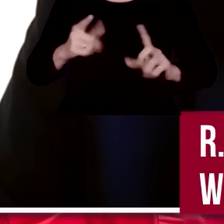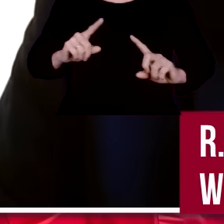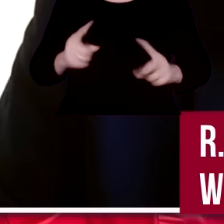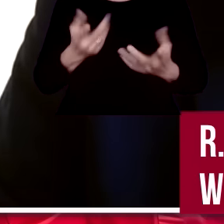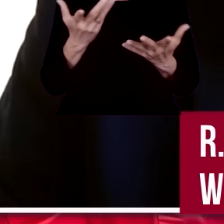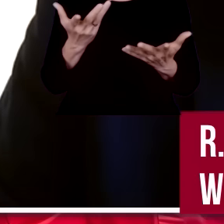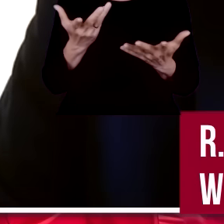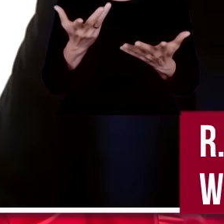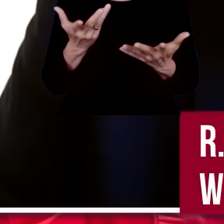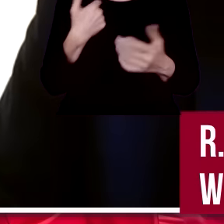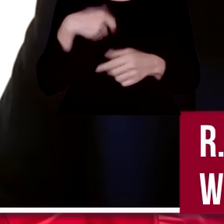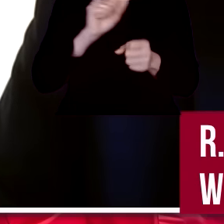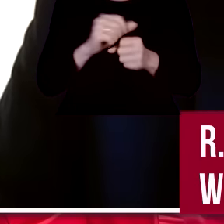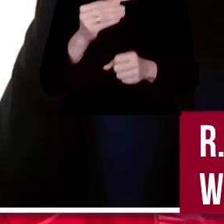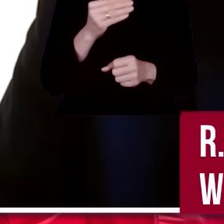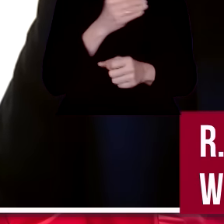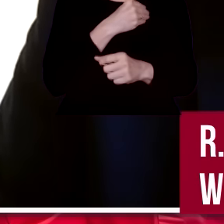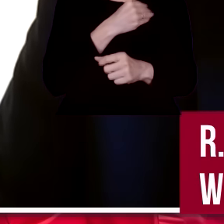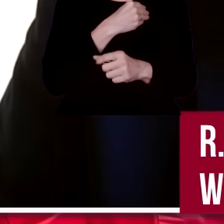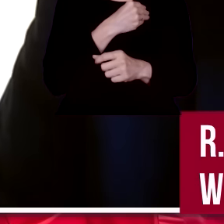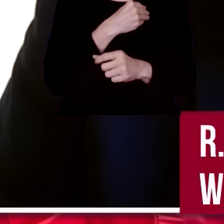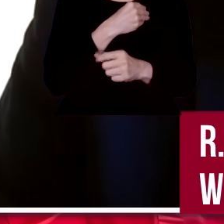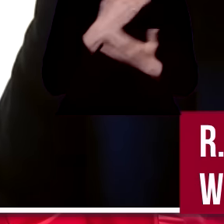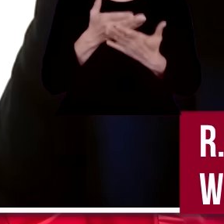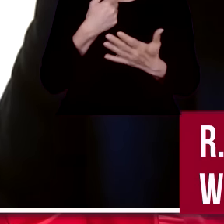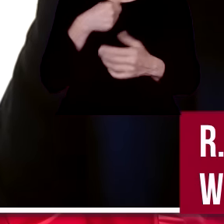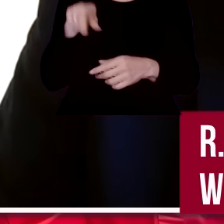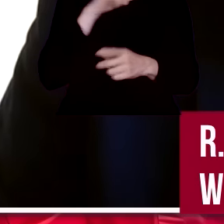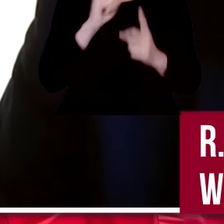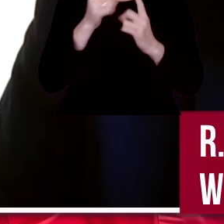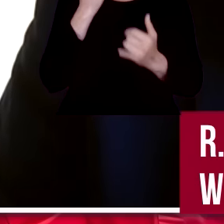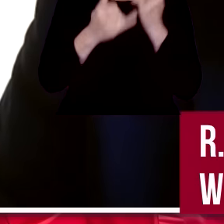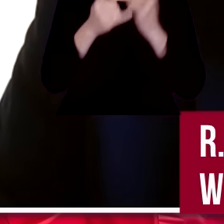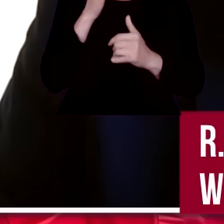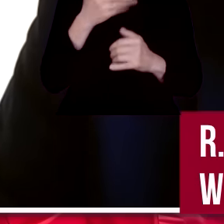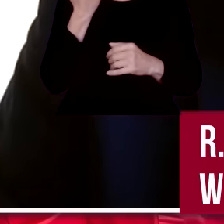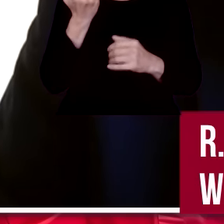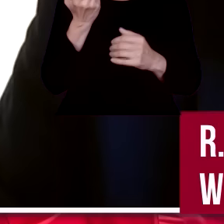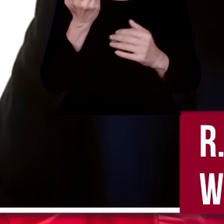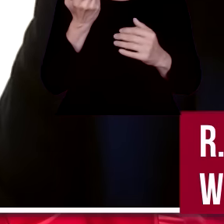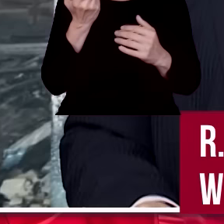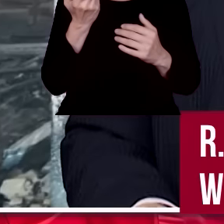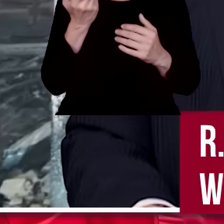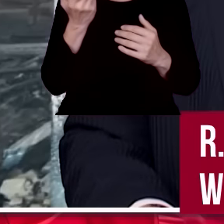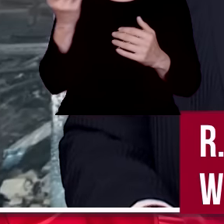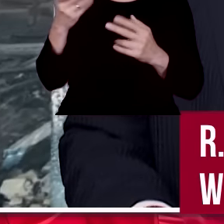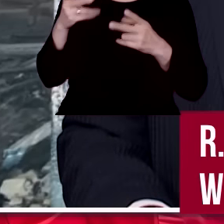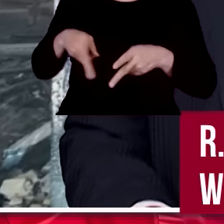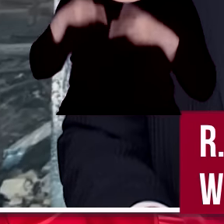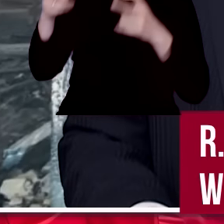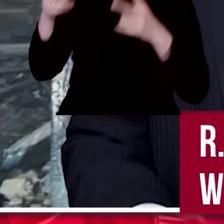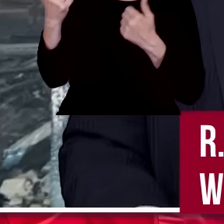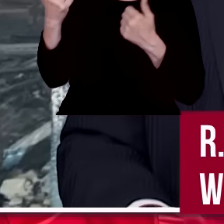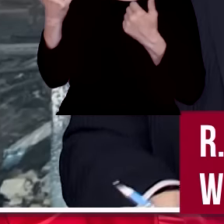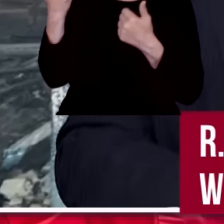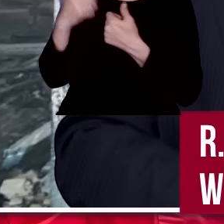jesteśmy uczciwymi ludźmi w trójkę się spotkaliśmy dlatego rozmawiamy tutaj ale gdybyśmy się zmówili ale redaktorze betonowy most Poniatowskiego podpalić dwa